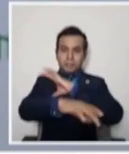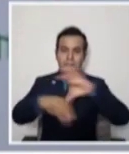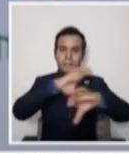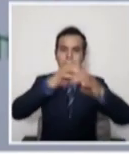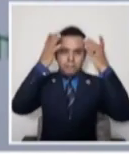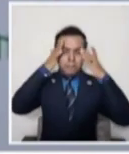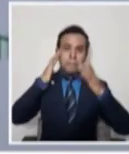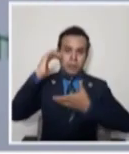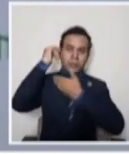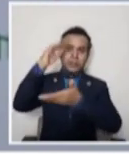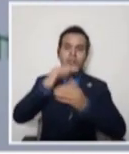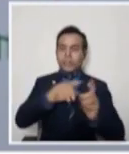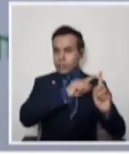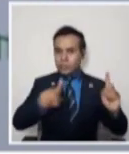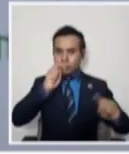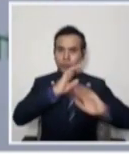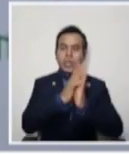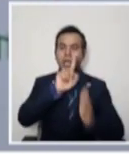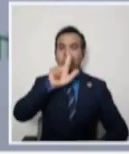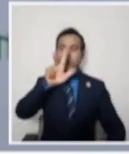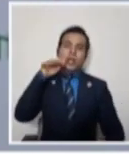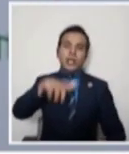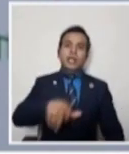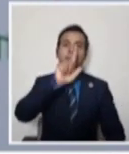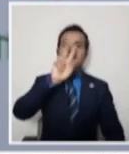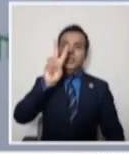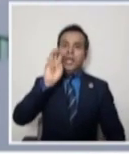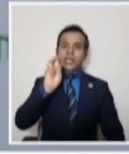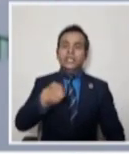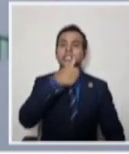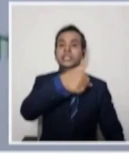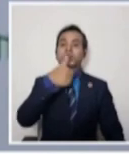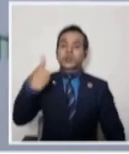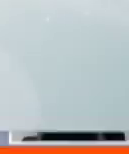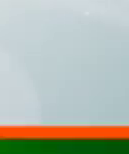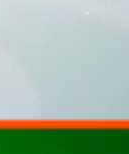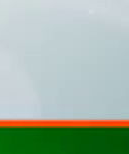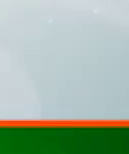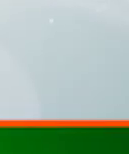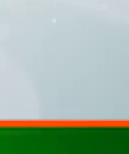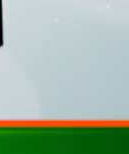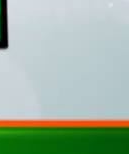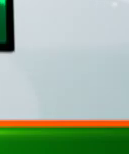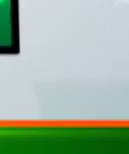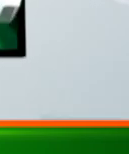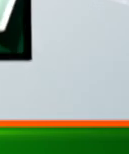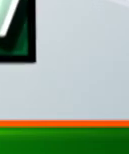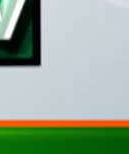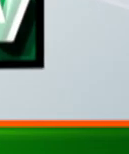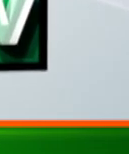ব্যক্তিগত সুরক্ষা সামগ্রী বিতরণ হয়েছে, এবং বর্তমানে মজুত আছে 3,45,273টি।